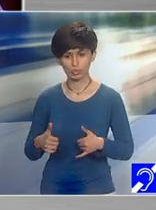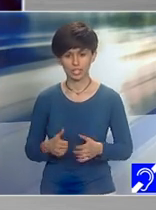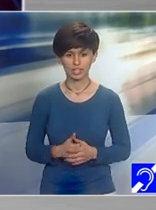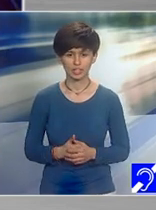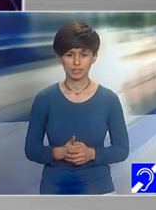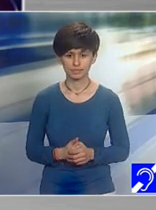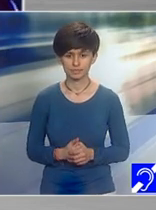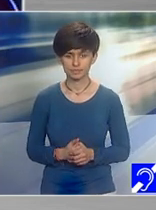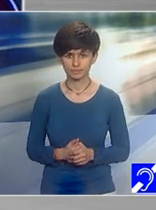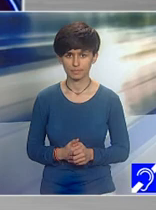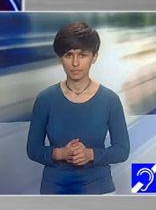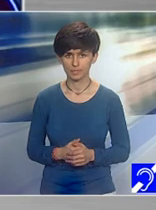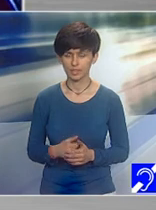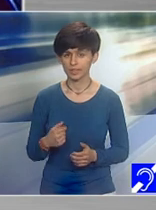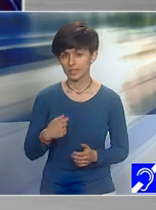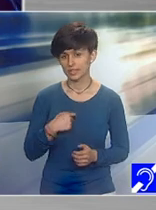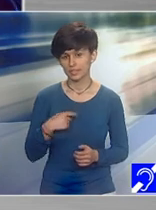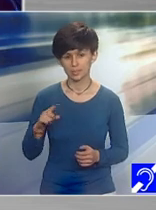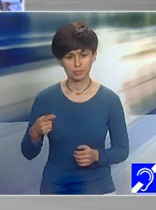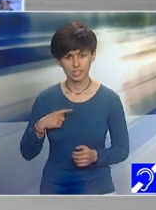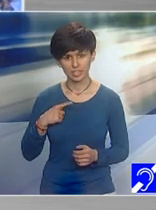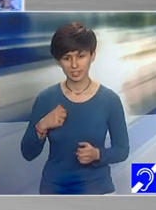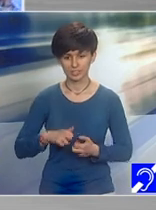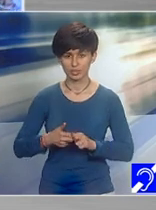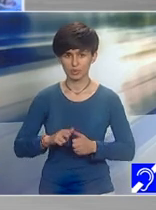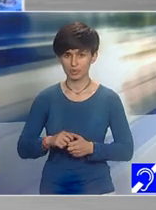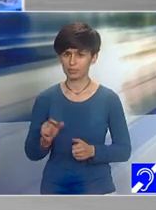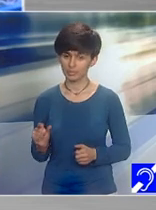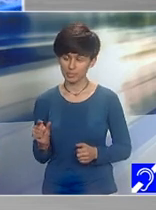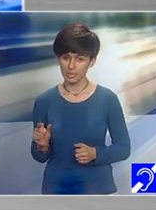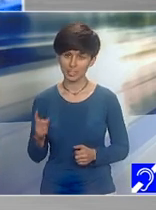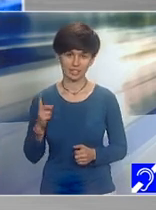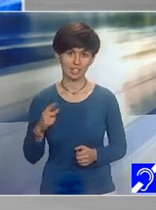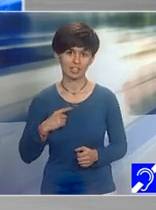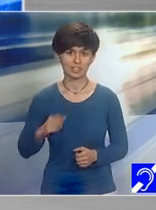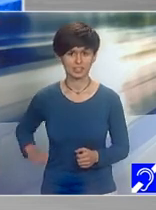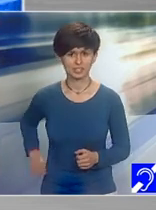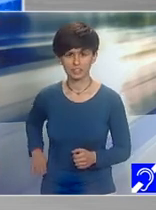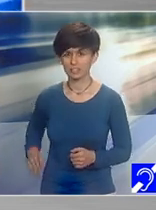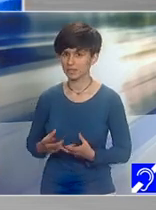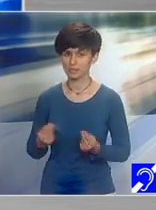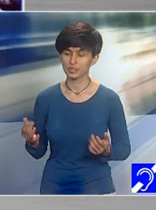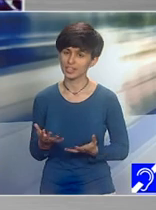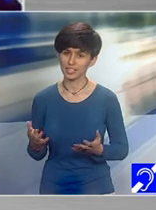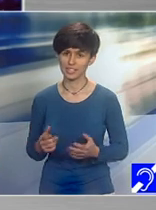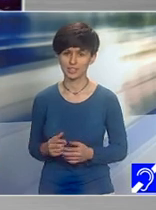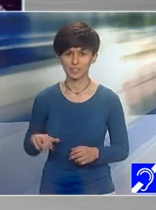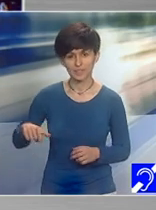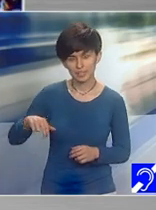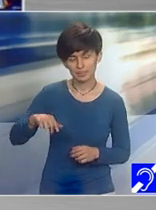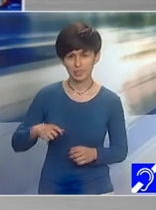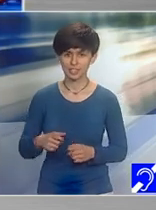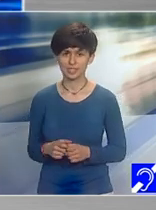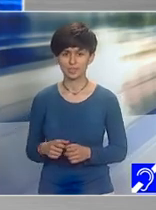în Cluj, mai sunt încă 200.000 de femei care umblă pe tocuri. Vă dați seama numărul de perechi de pantofi care suferă. De